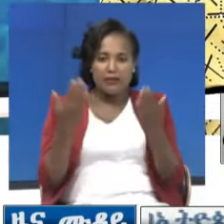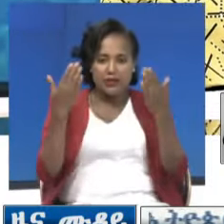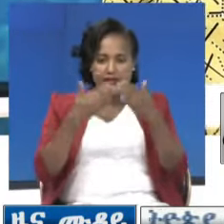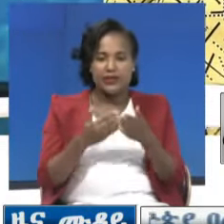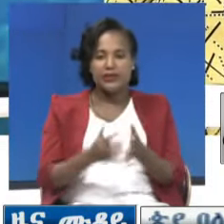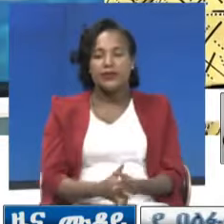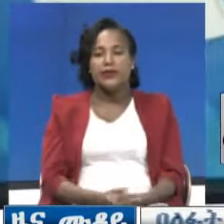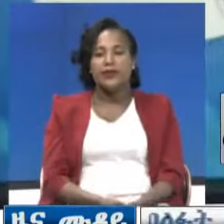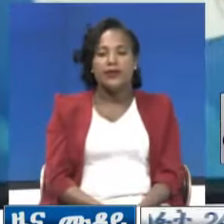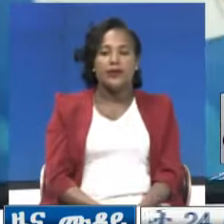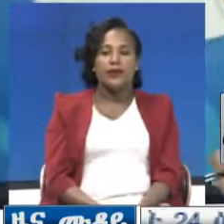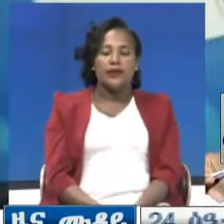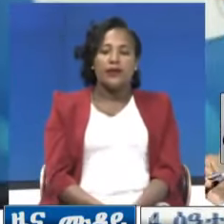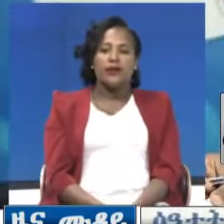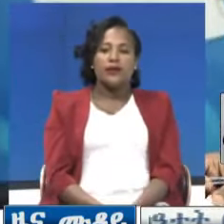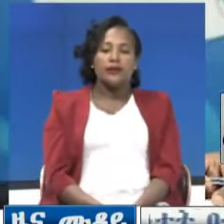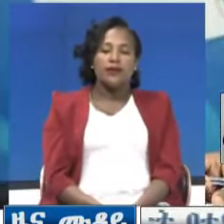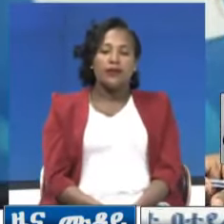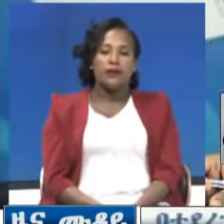ይሁንልህ።